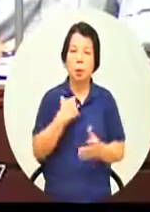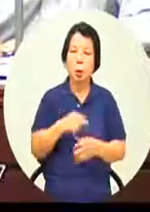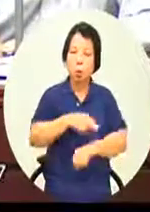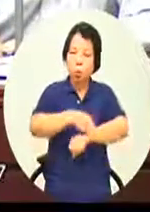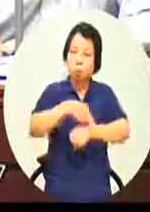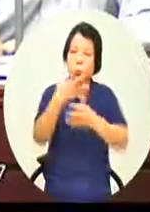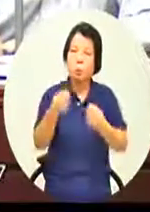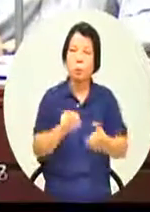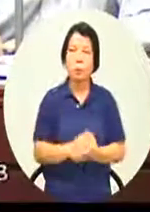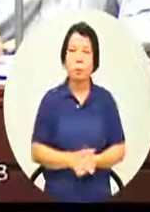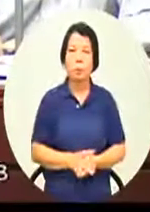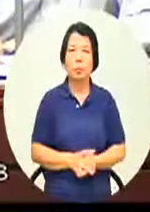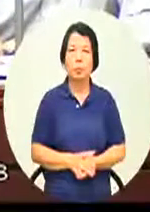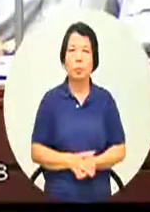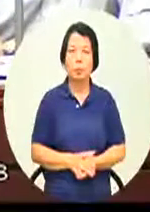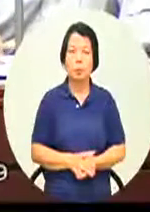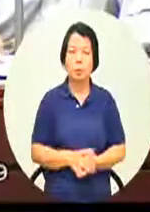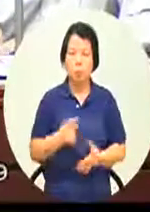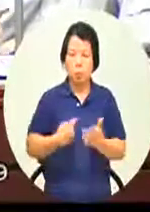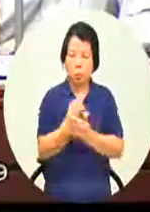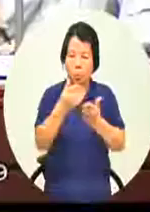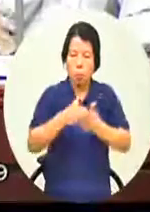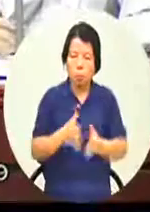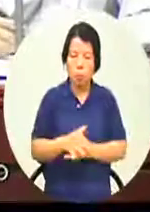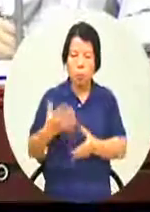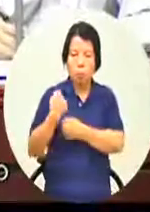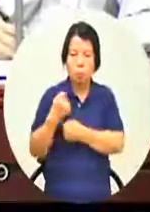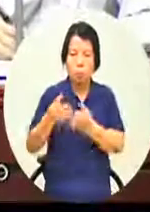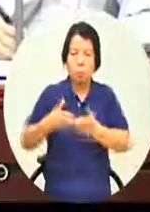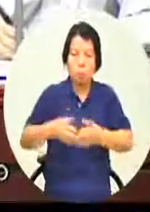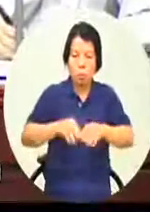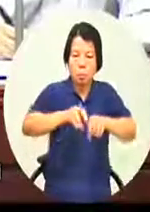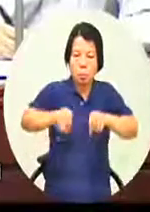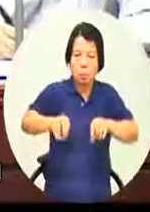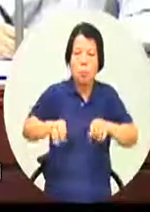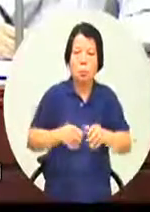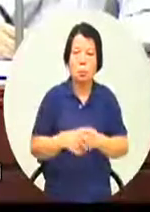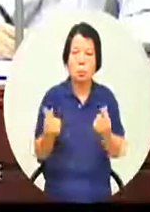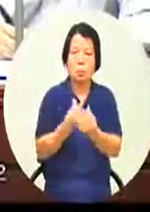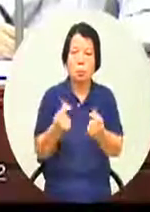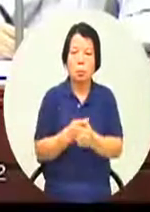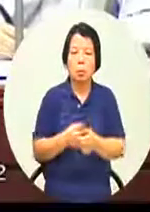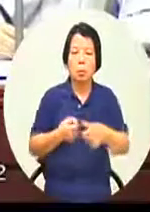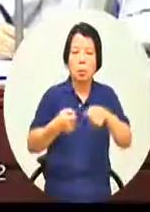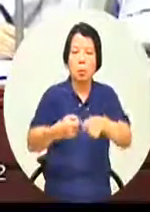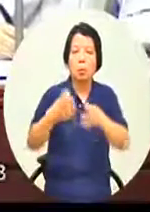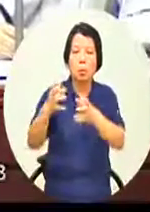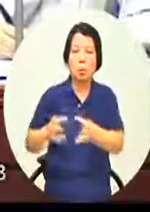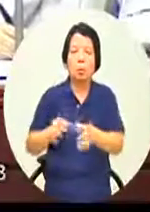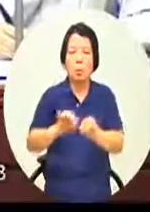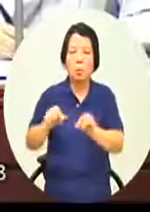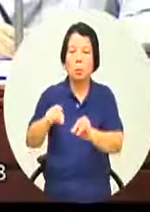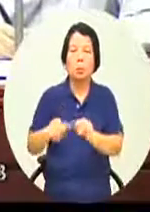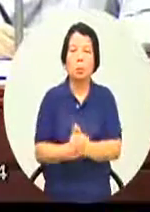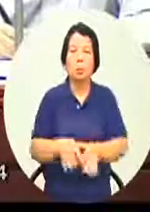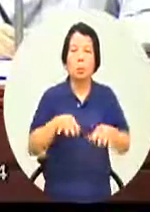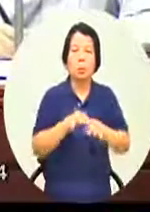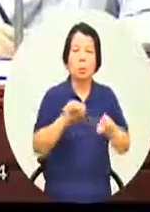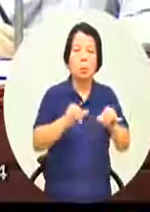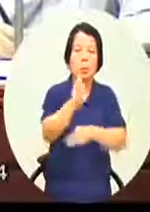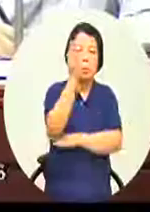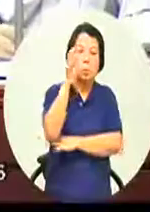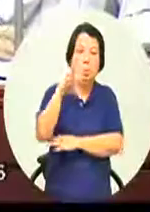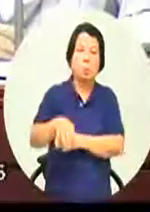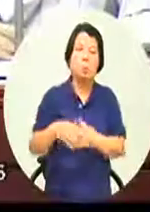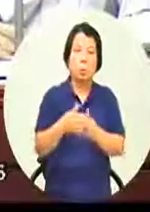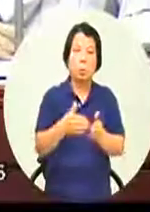以跟议员报告是说，只要他军方要移拨任何一些像公社给我们，或者是一些像地震局要移拨给我们，我们